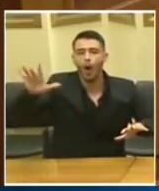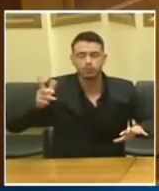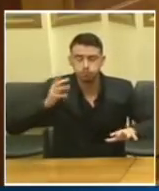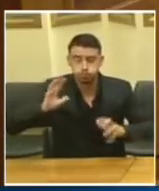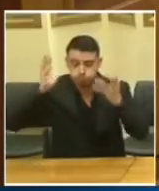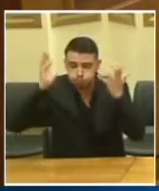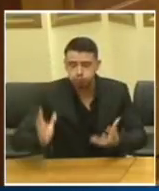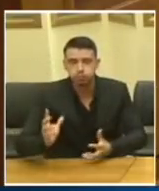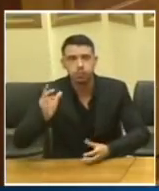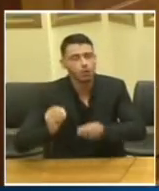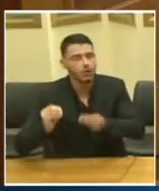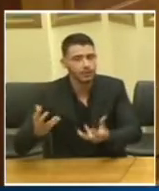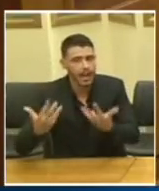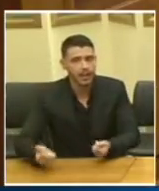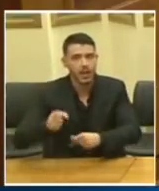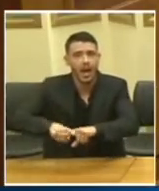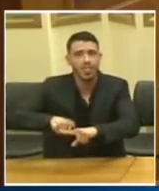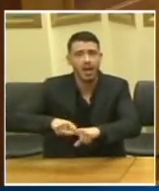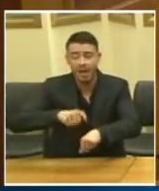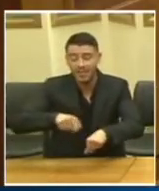χώρα? Σε μια περίοδο